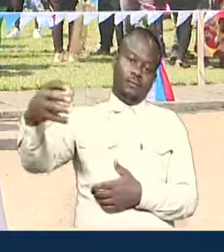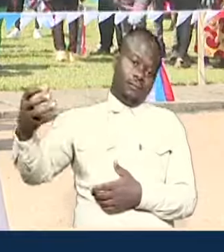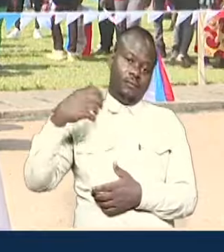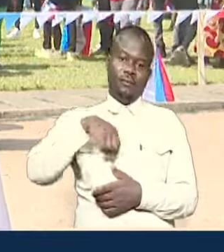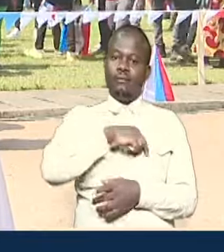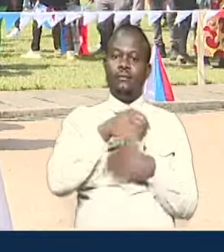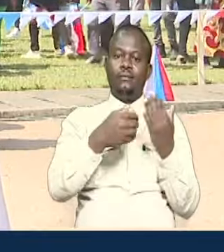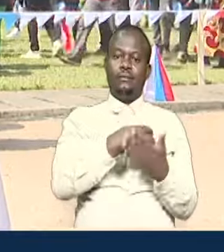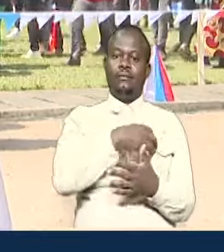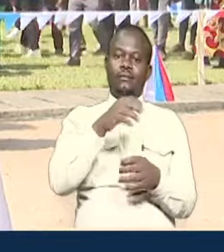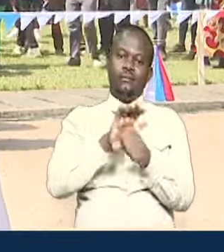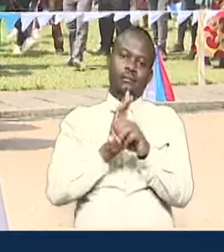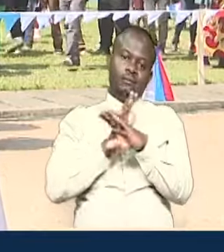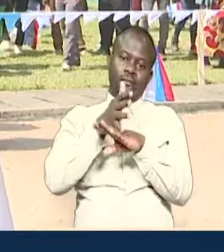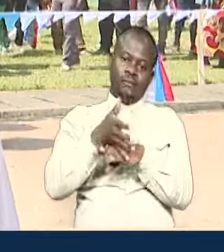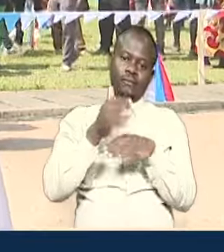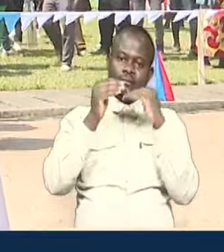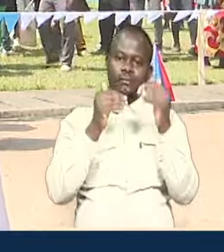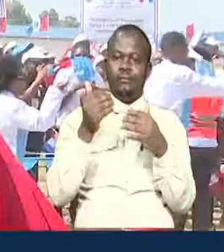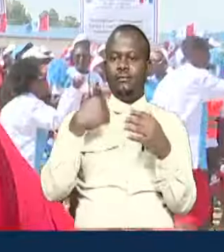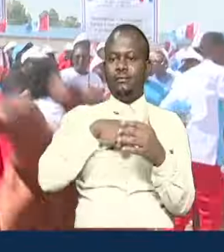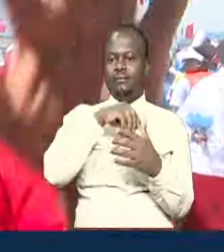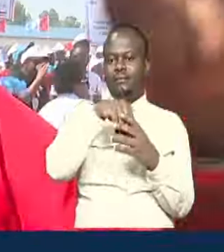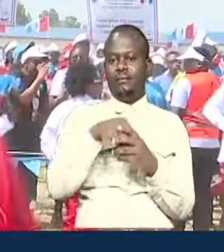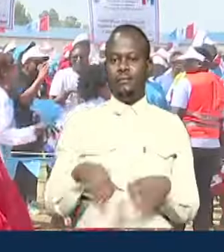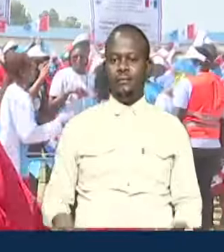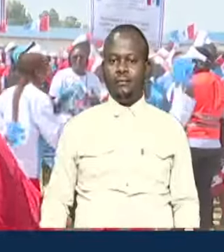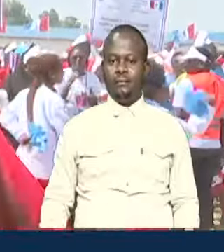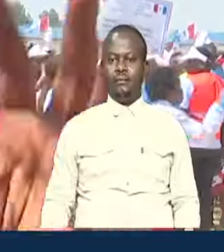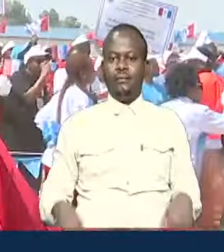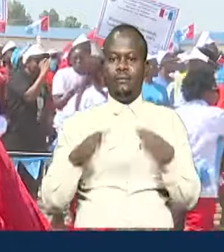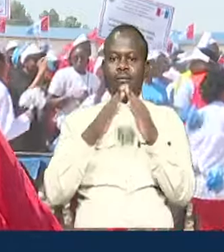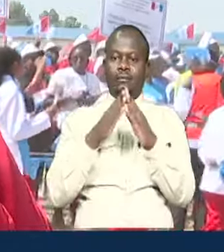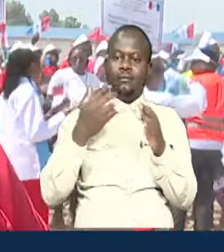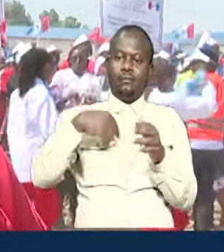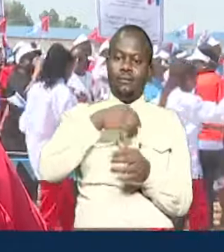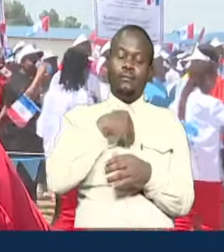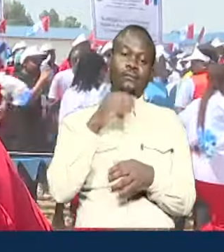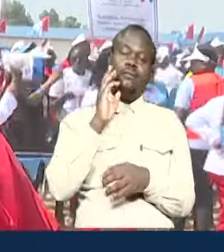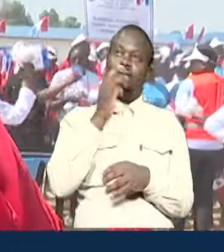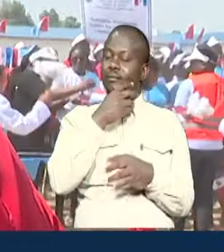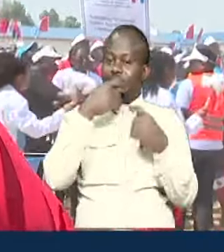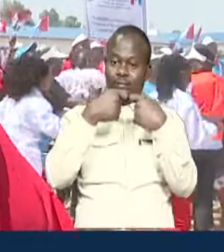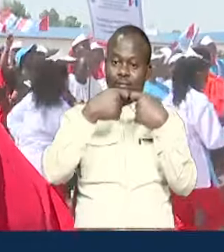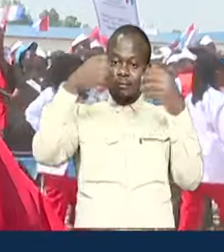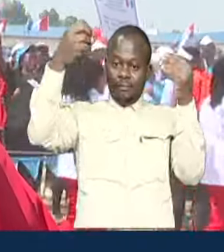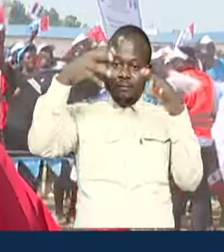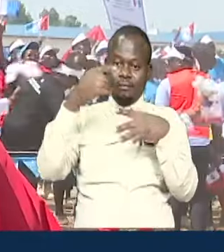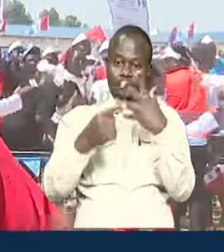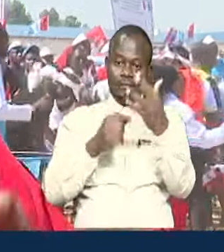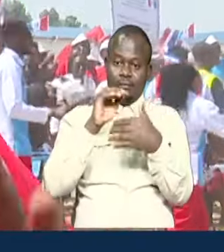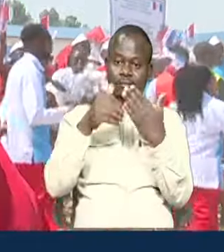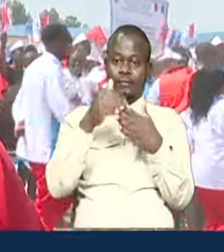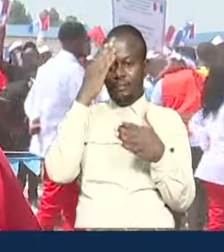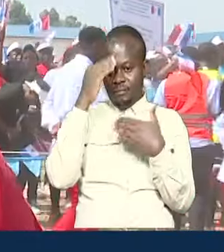twarakize, twarenze rwa rwego twari turiho cyagiye. Mu midugudu dufite umuriro n'amazi, ibyo byose